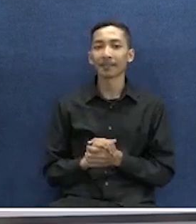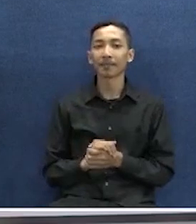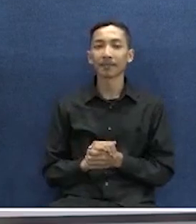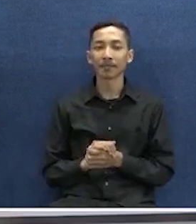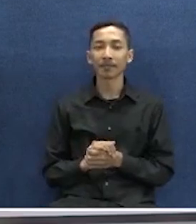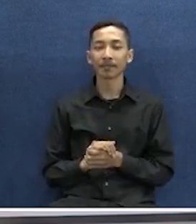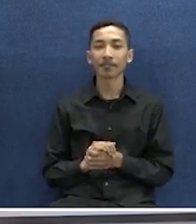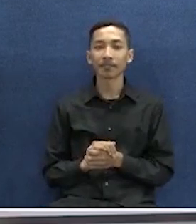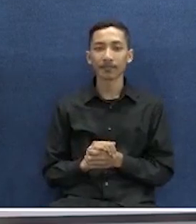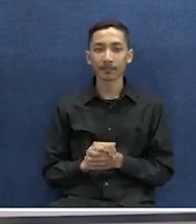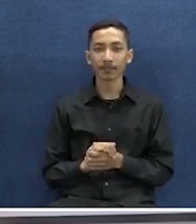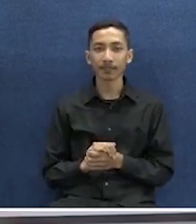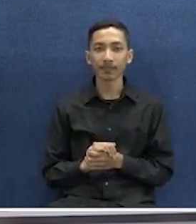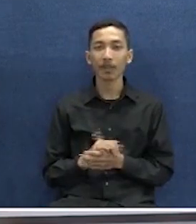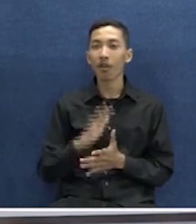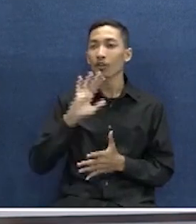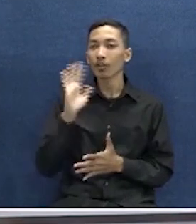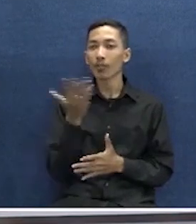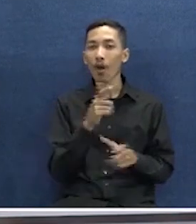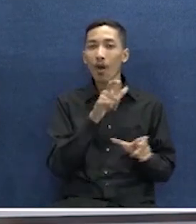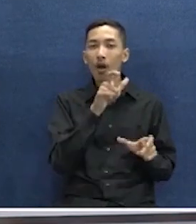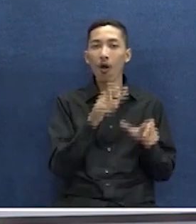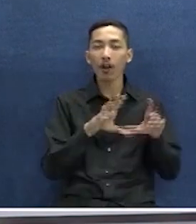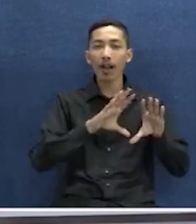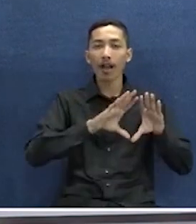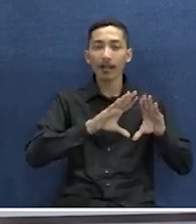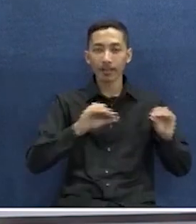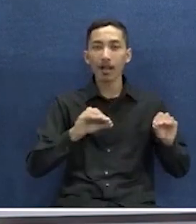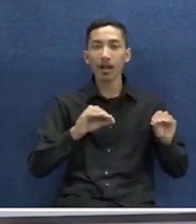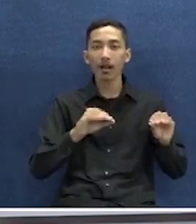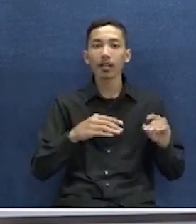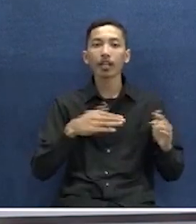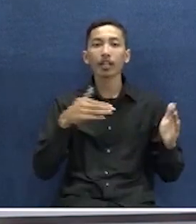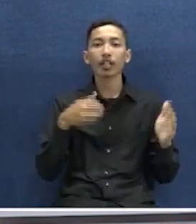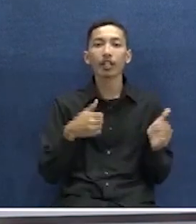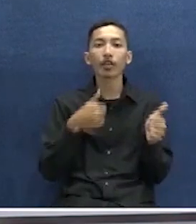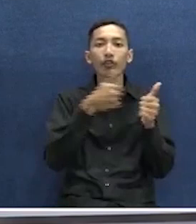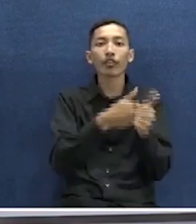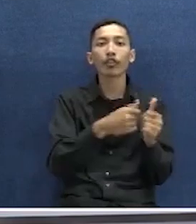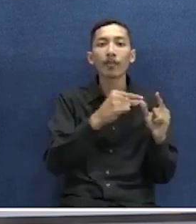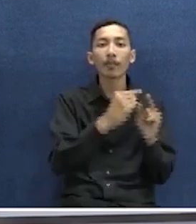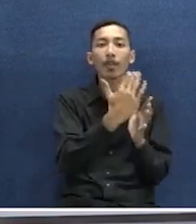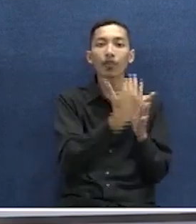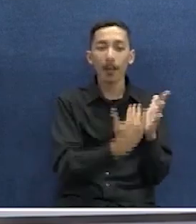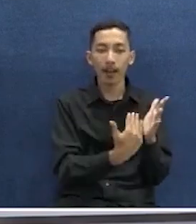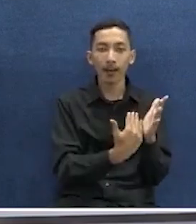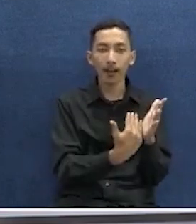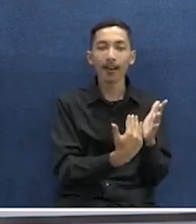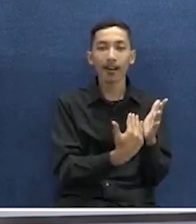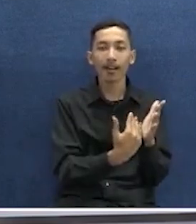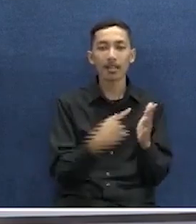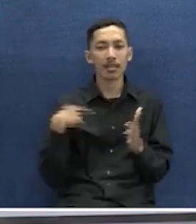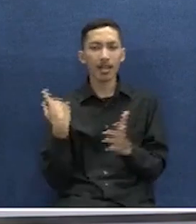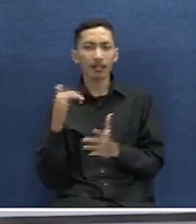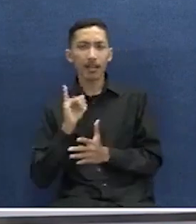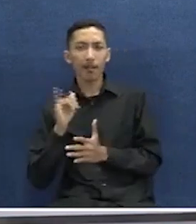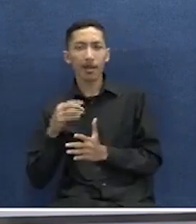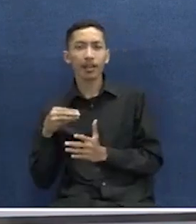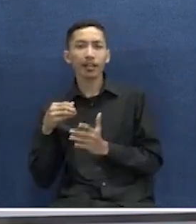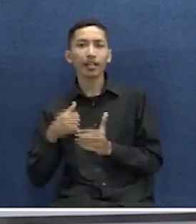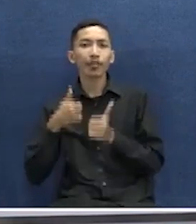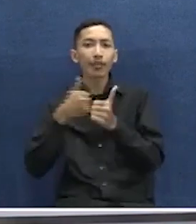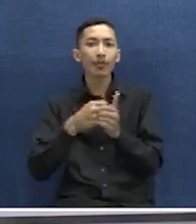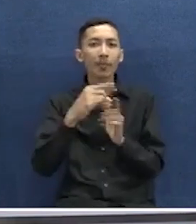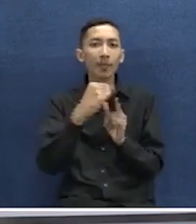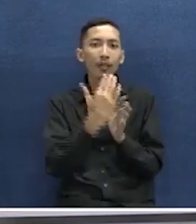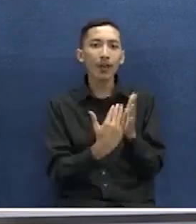orang akan bekerja sesuai dengan e-shop dan mereka jadi mesin produksi Hai sama seperti yang es dan belakangnya estetis disebut lagi